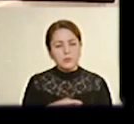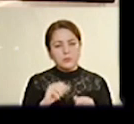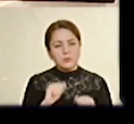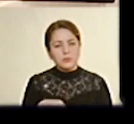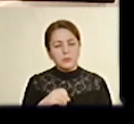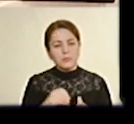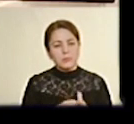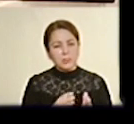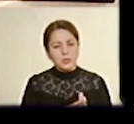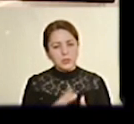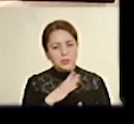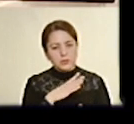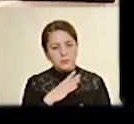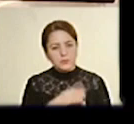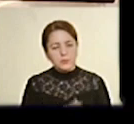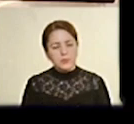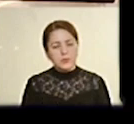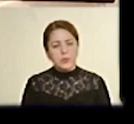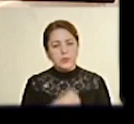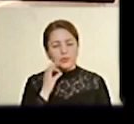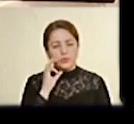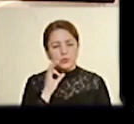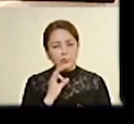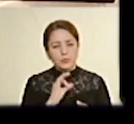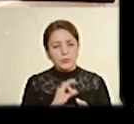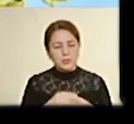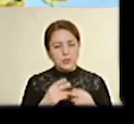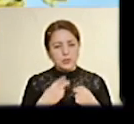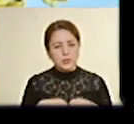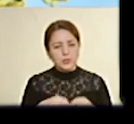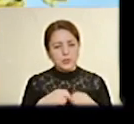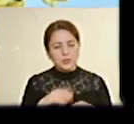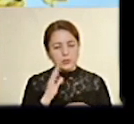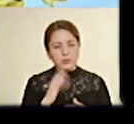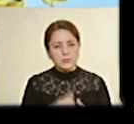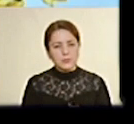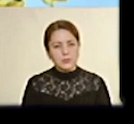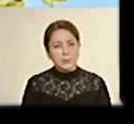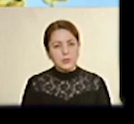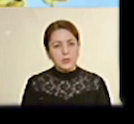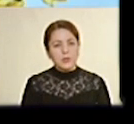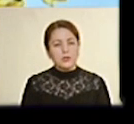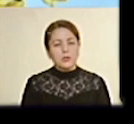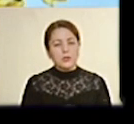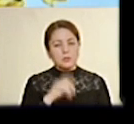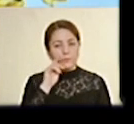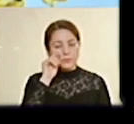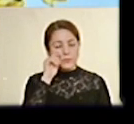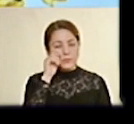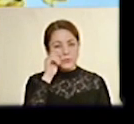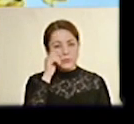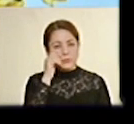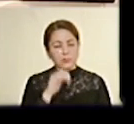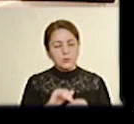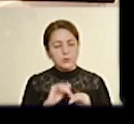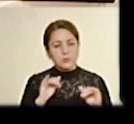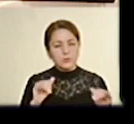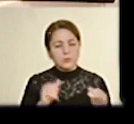Belgilab bo'ldingizmi? Keling, javobini birgalikda ko'rib chiqamiz. Demak, piyoz boshdan